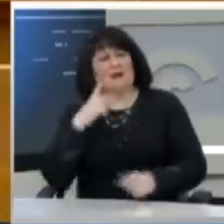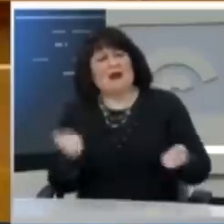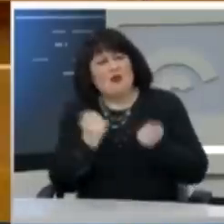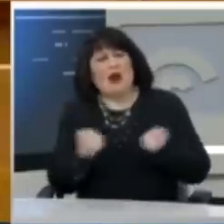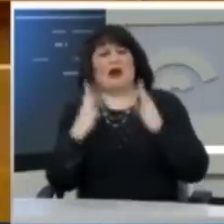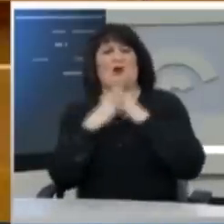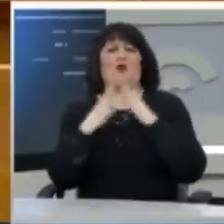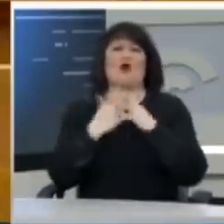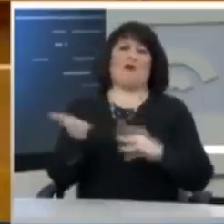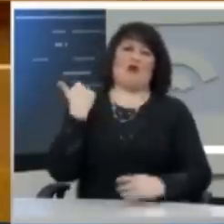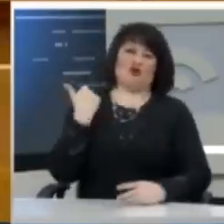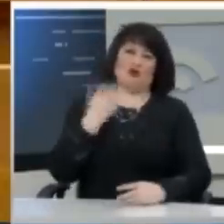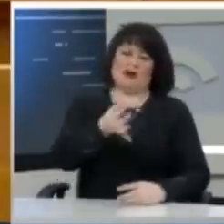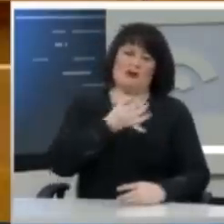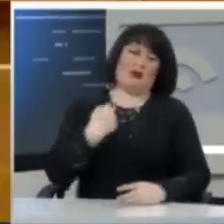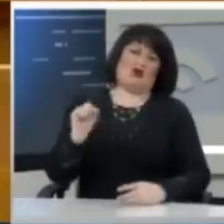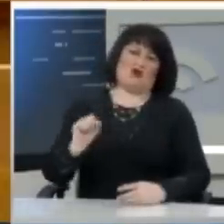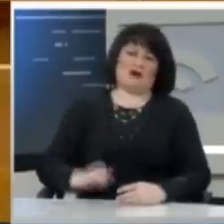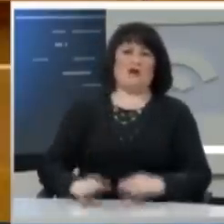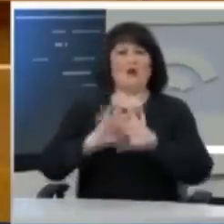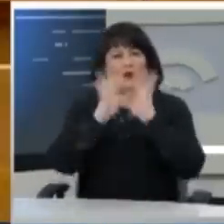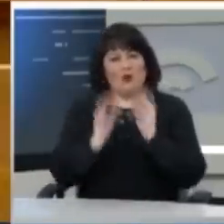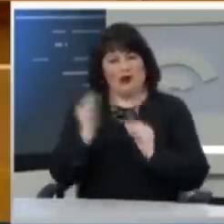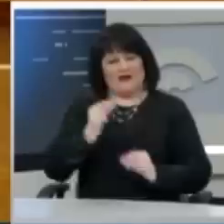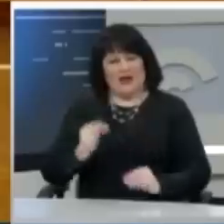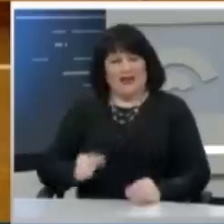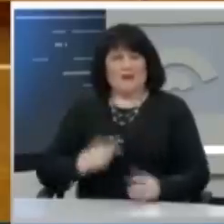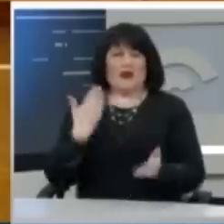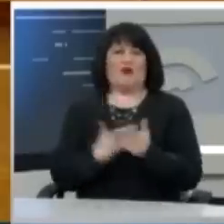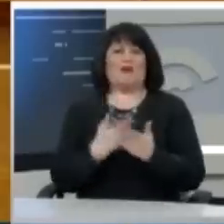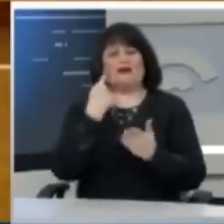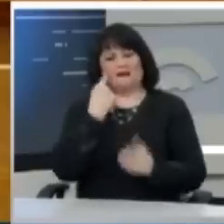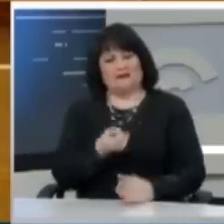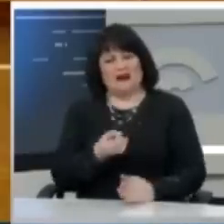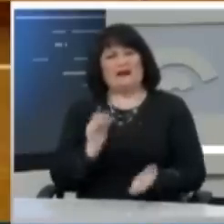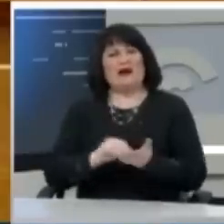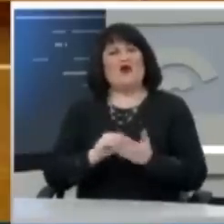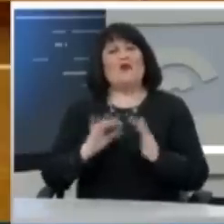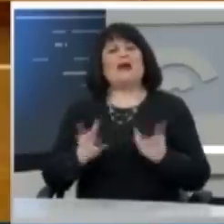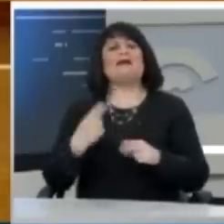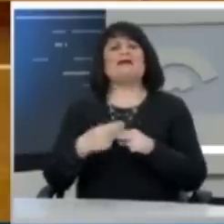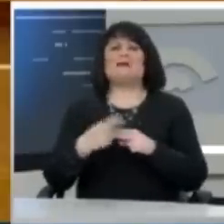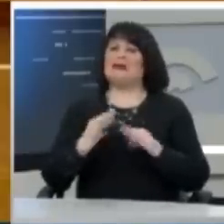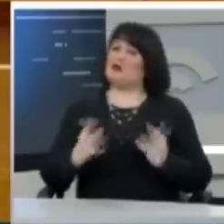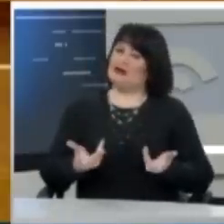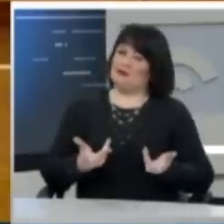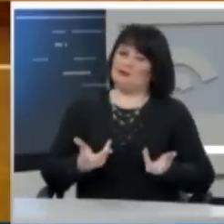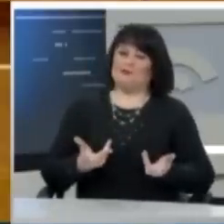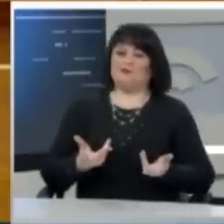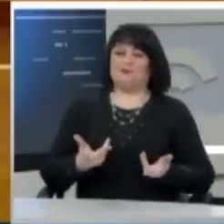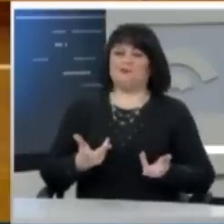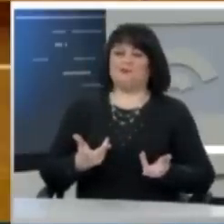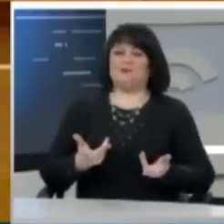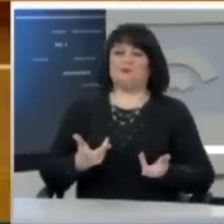Ναζί των κατοχικών δυνάμεων. Όλα αυτά αποδεικνύουν και κάτι άλλο πολύ σημαντικό,